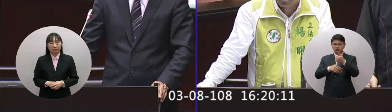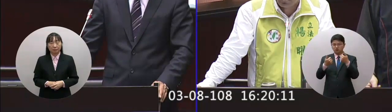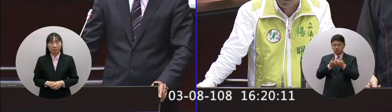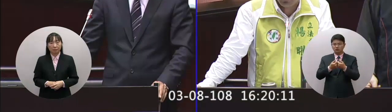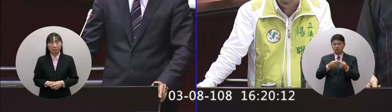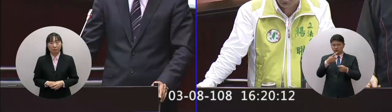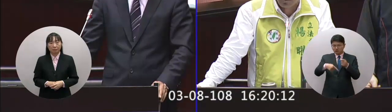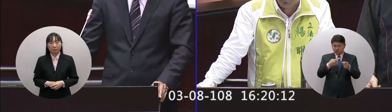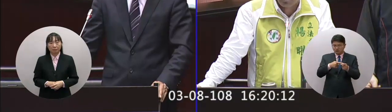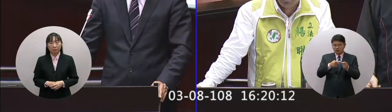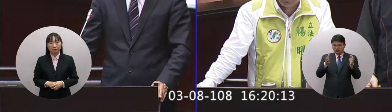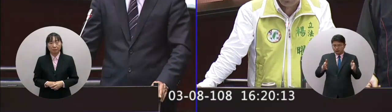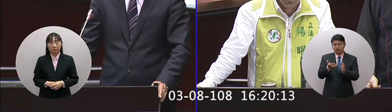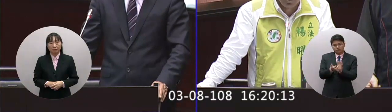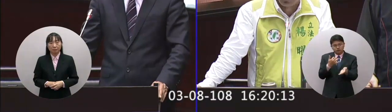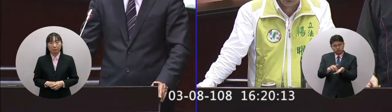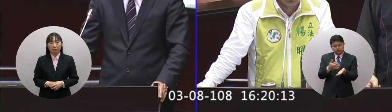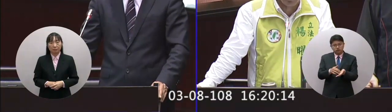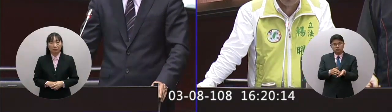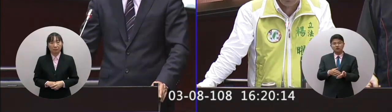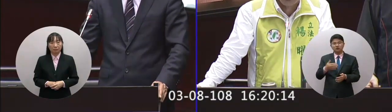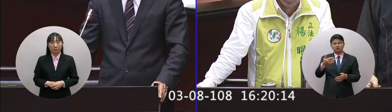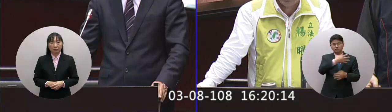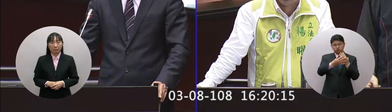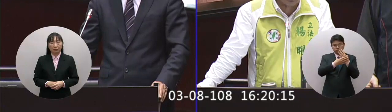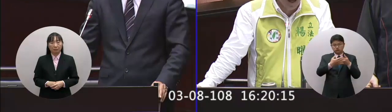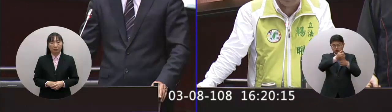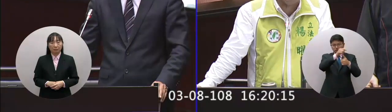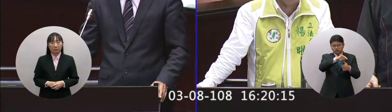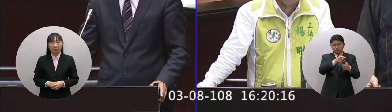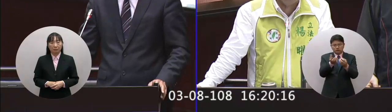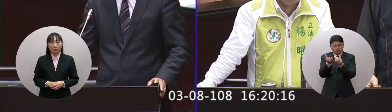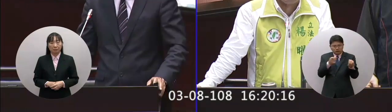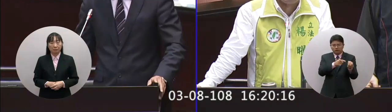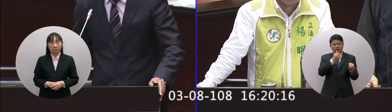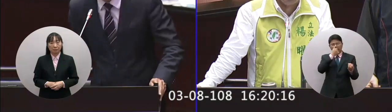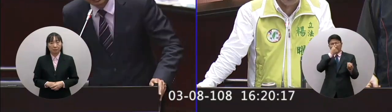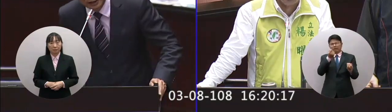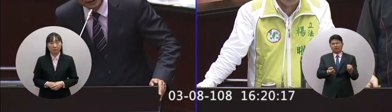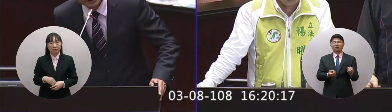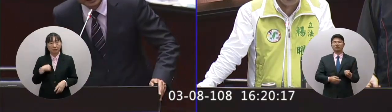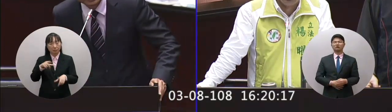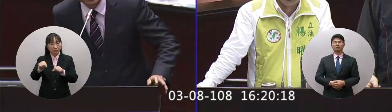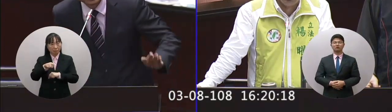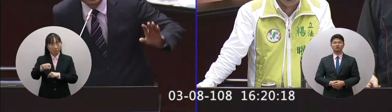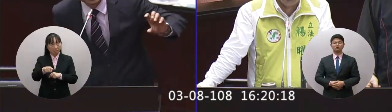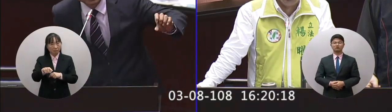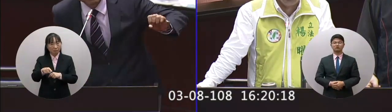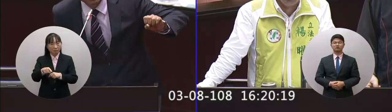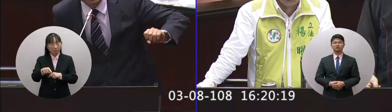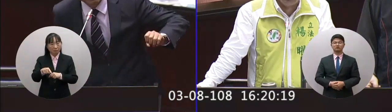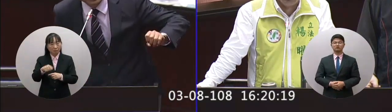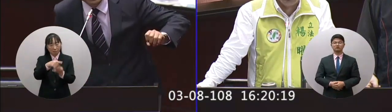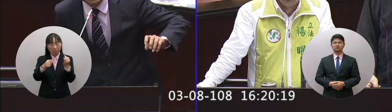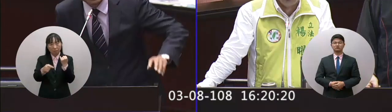个年度预算里面，渔业署的预算比例占得太低了。 按照产值